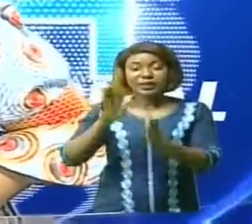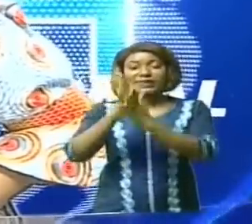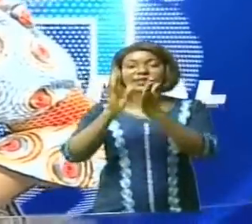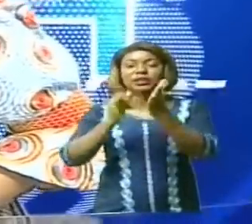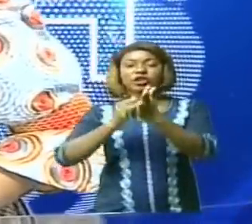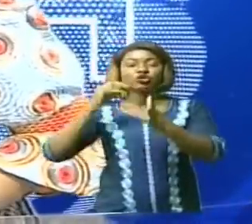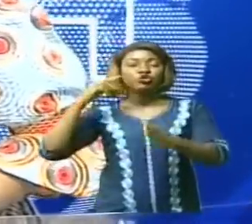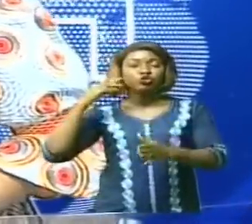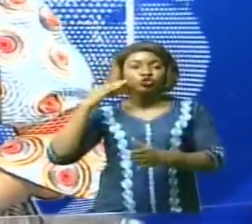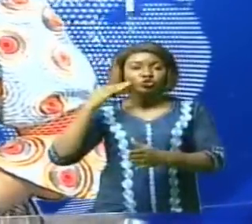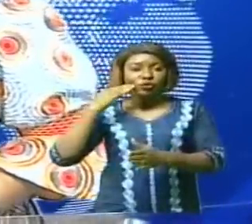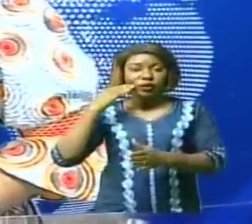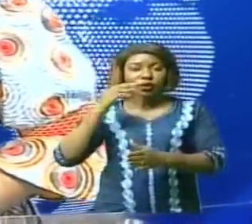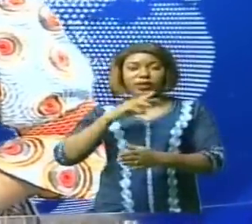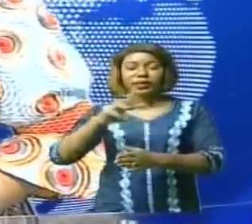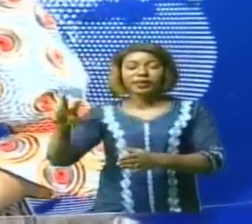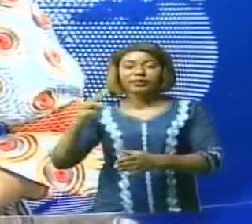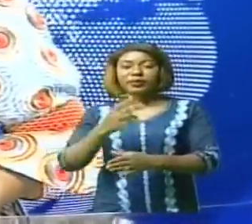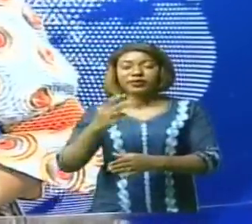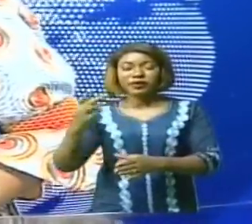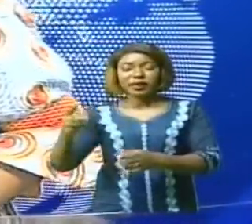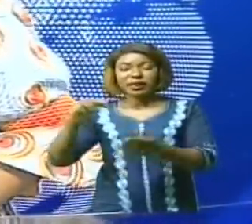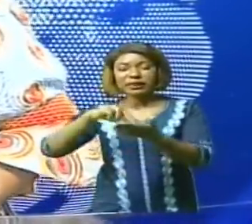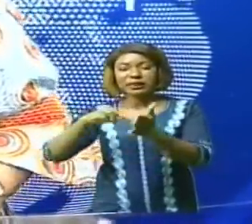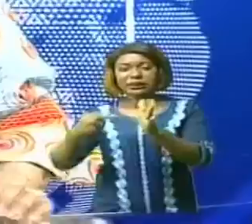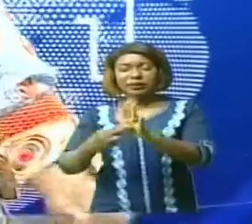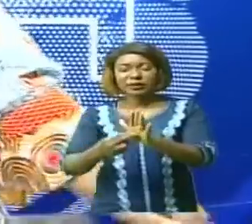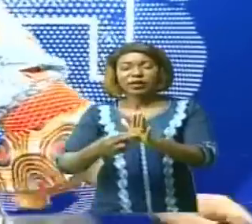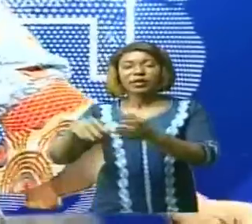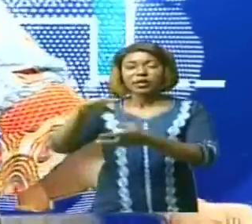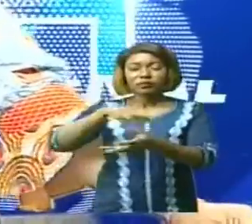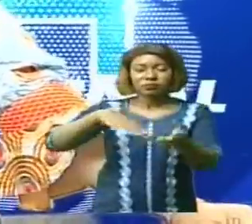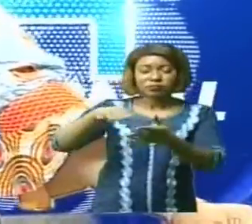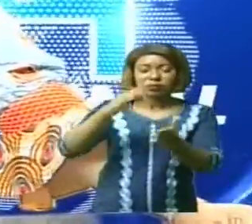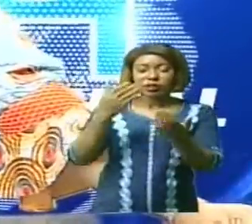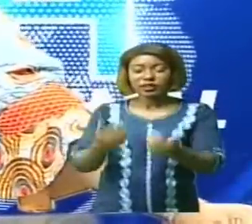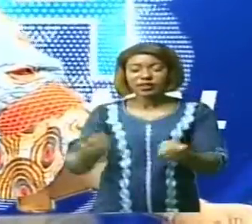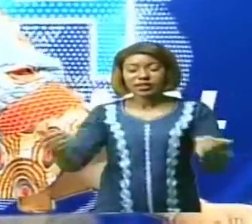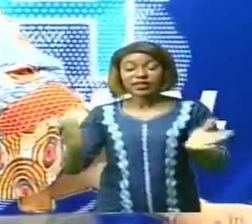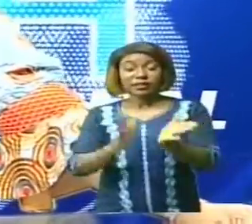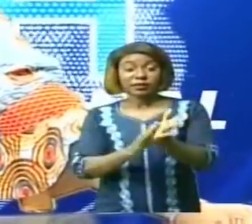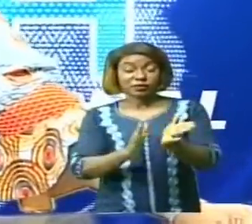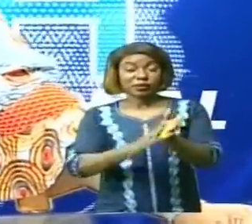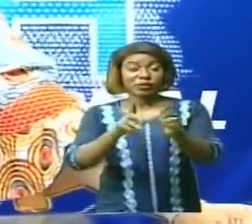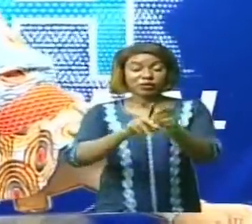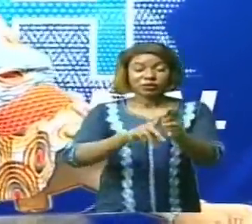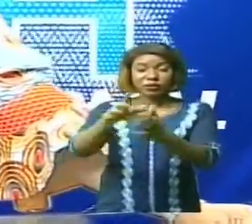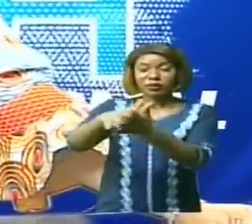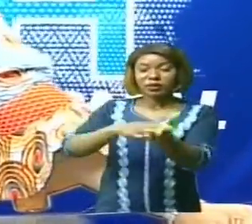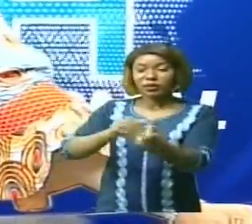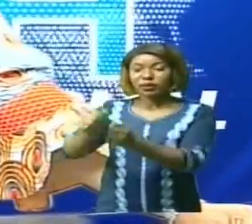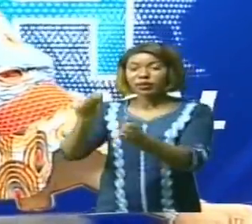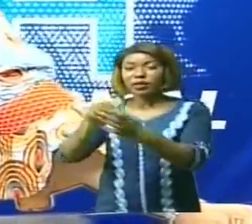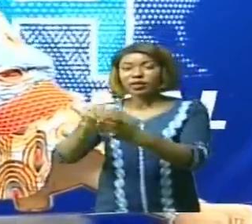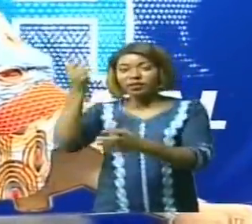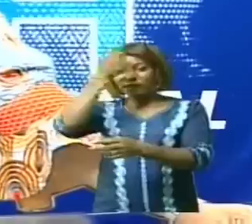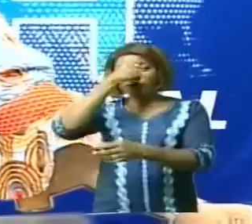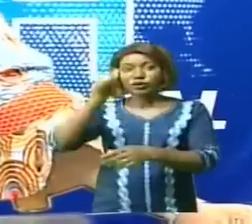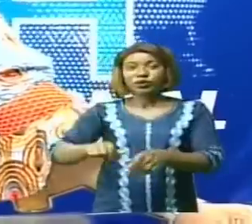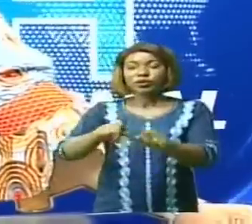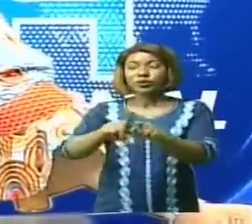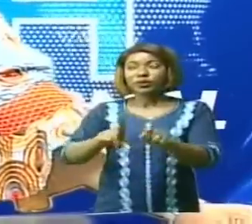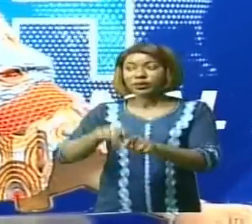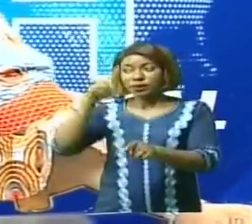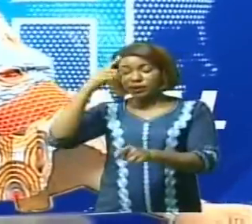un carnage avait eu lieu à Soweto en Afrique du Sud. Des écoliers exacerbés par la ségrégation raciale ont affronté